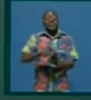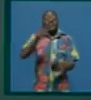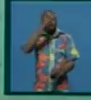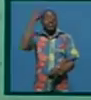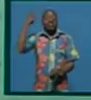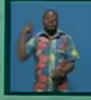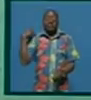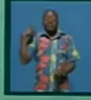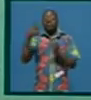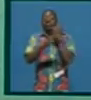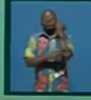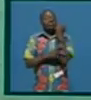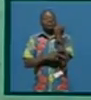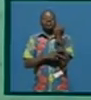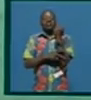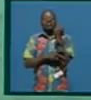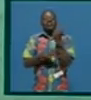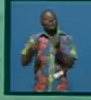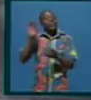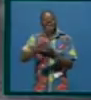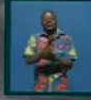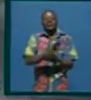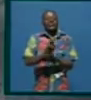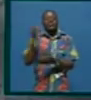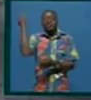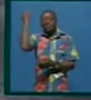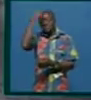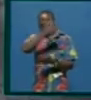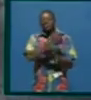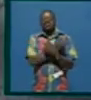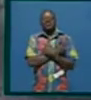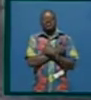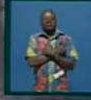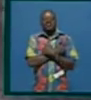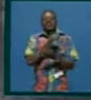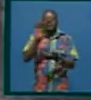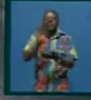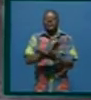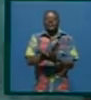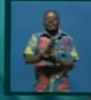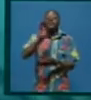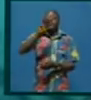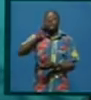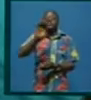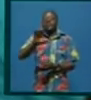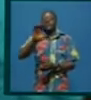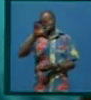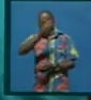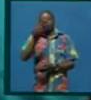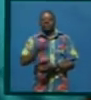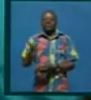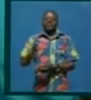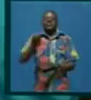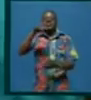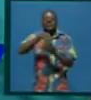pays. Telle est la trame cinématographique des Folies d'amour, un film du réalisateur MCZ. Et dans tous les